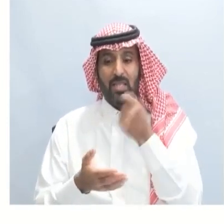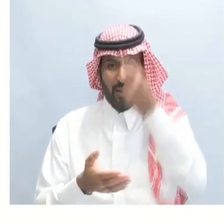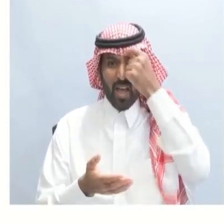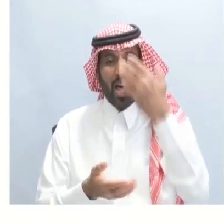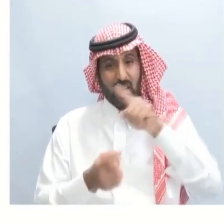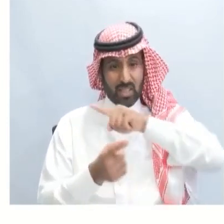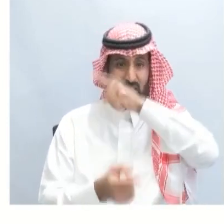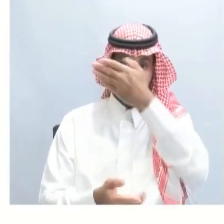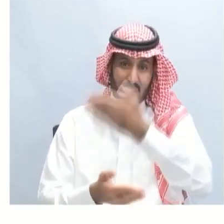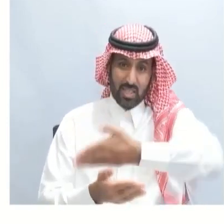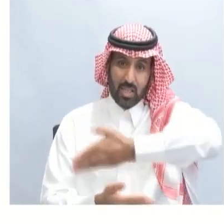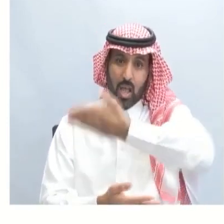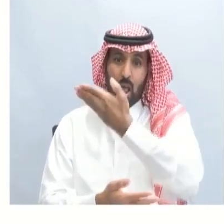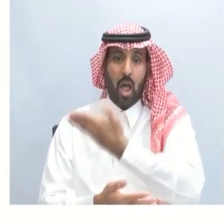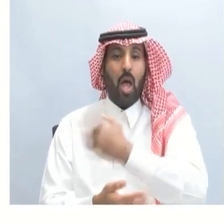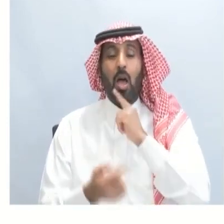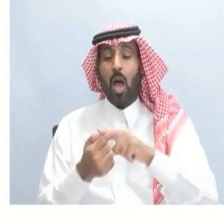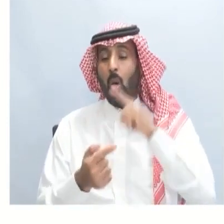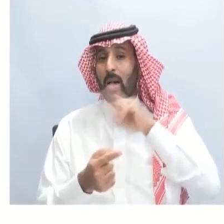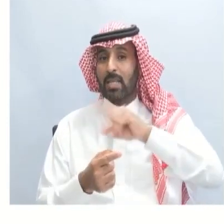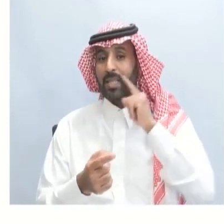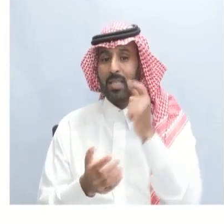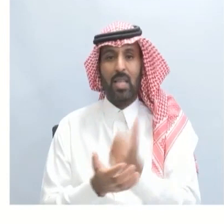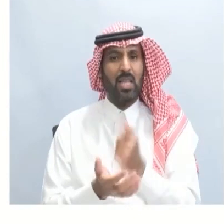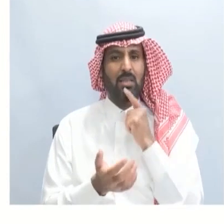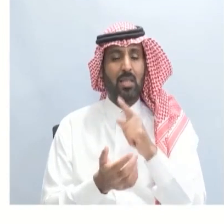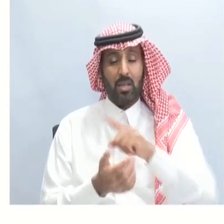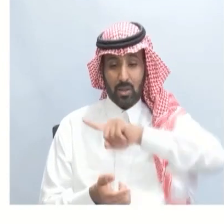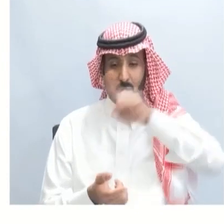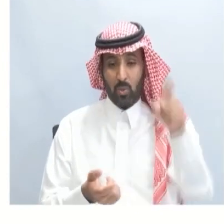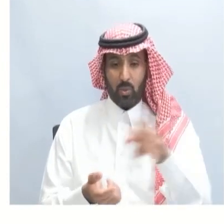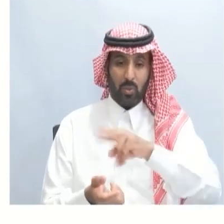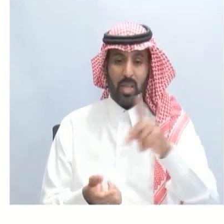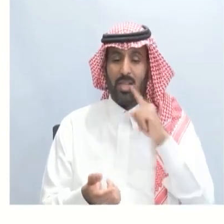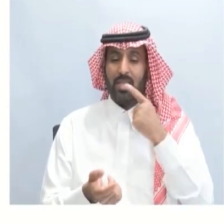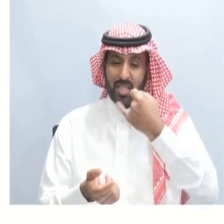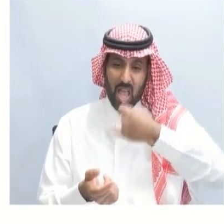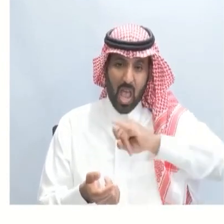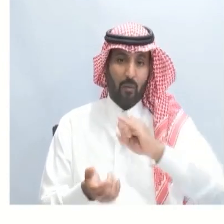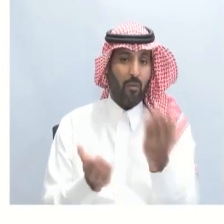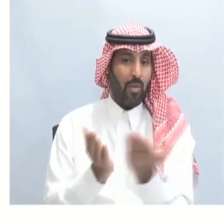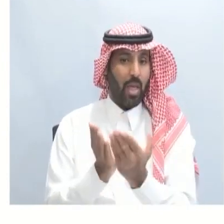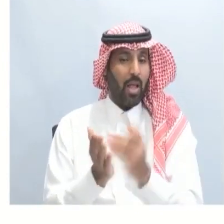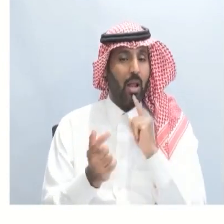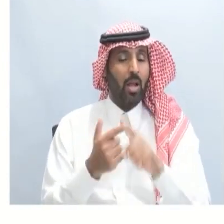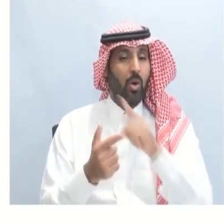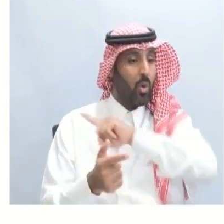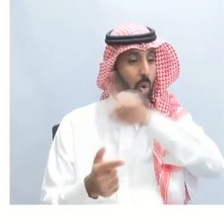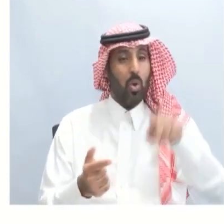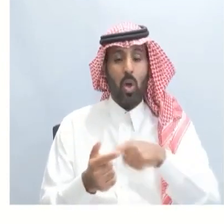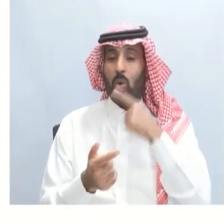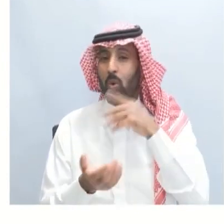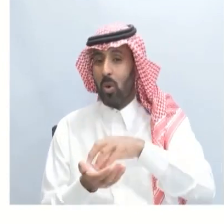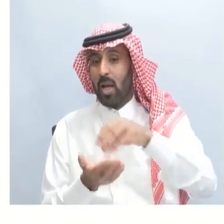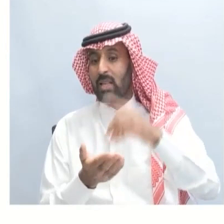الدورانيه عرفنا هذه الاساسيات في كافه انواع الحمكه في في الصف الاول ثانوي عندما قلنا كل انواع الحركات